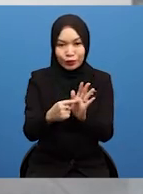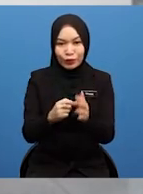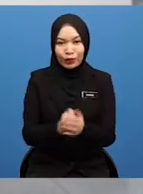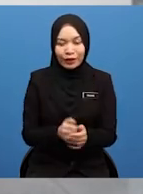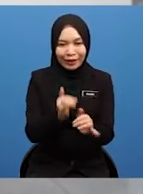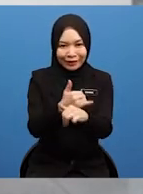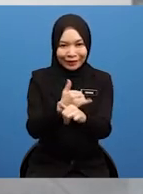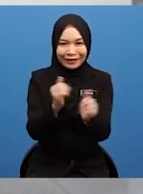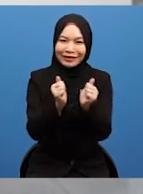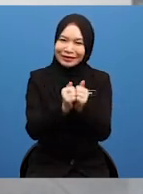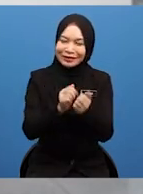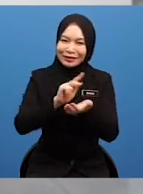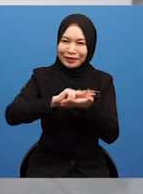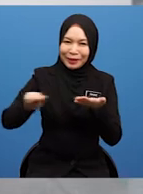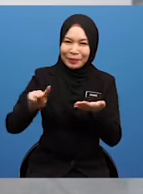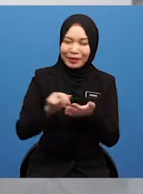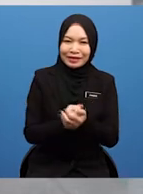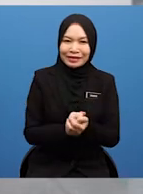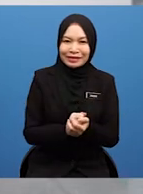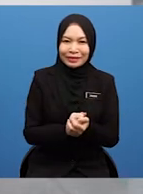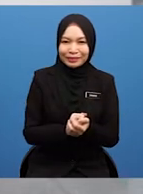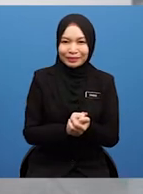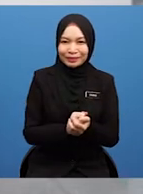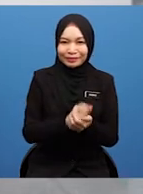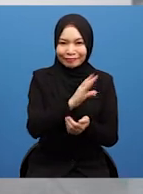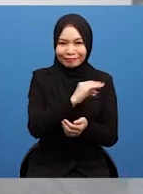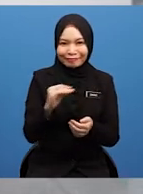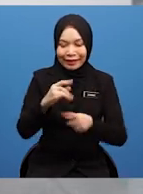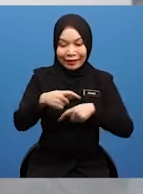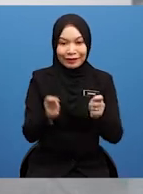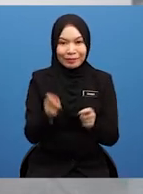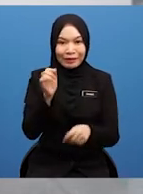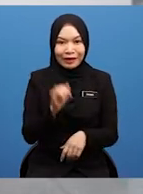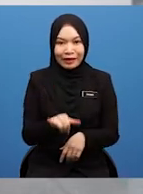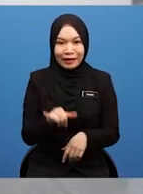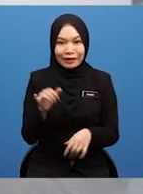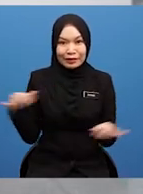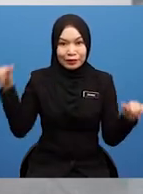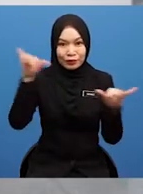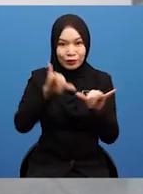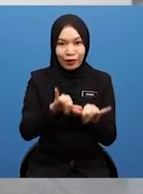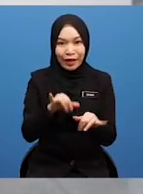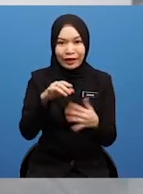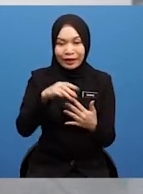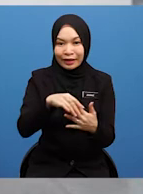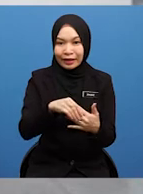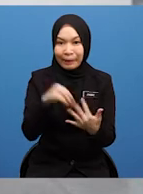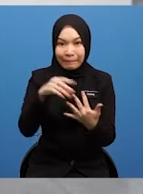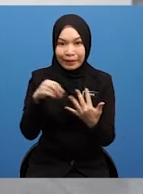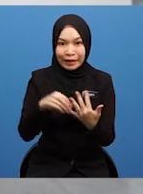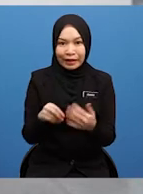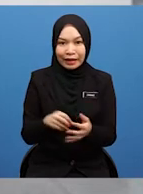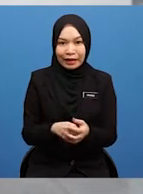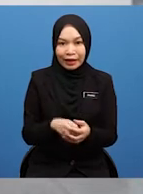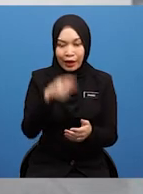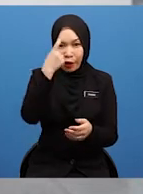teratur bersesuaian dengan lokasi atau tempat pameran detail jangan langsung Brono saja manakala hari kedua ialah